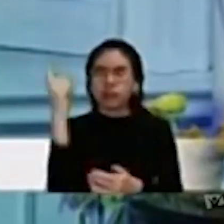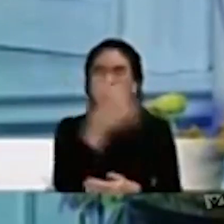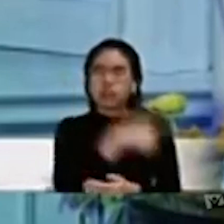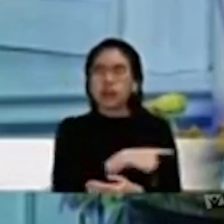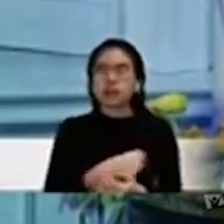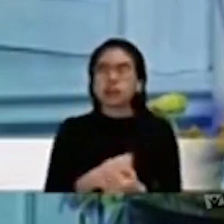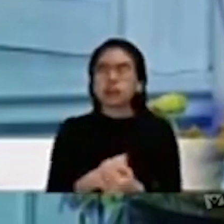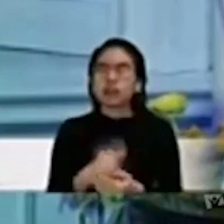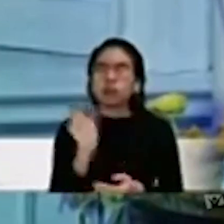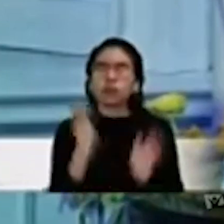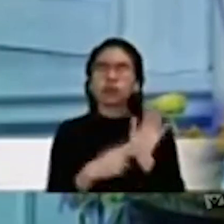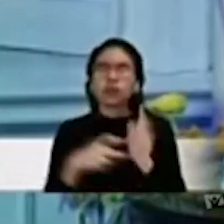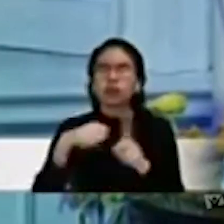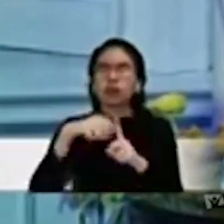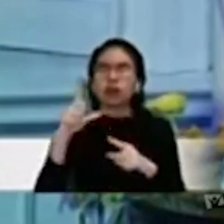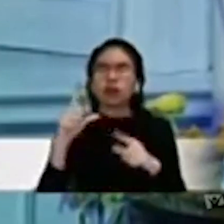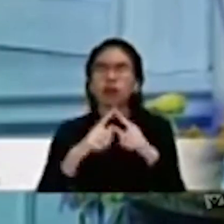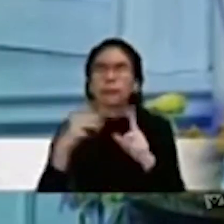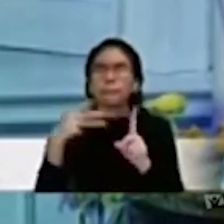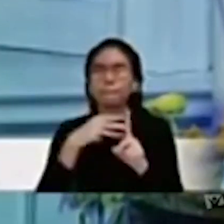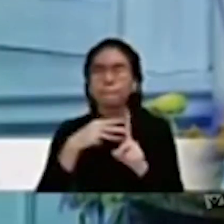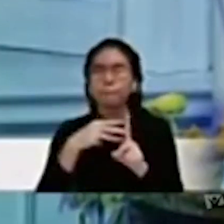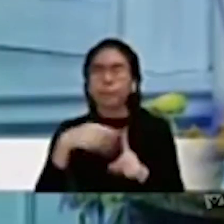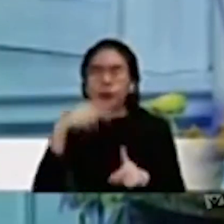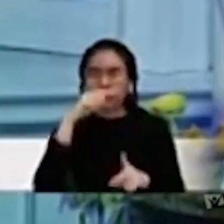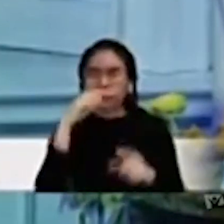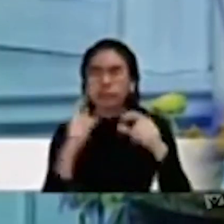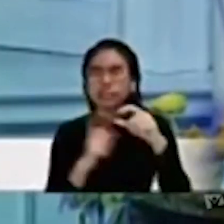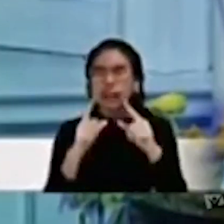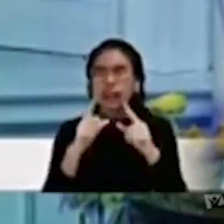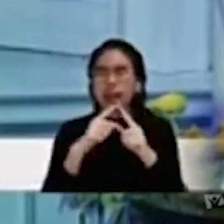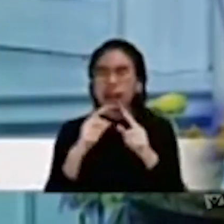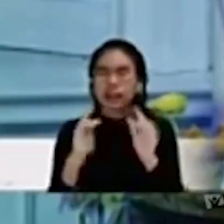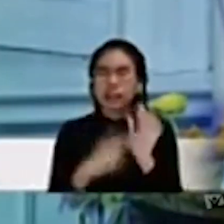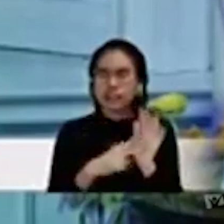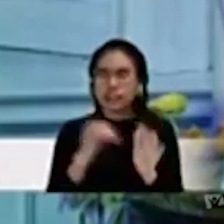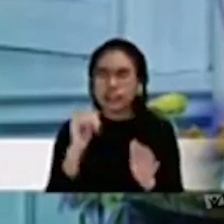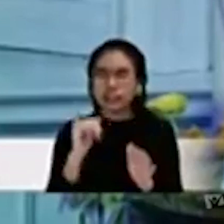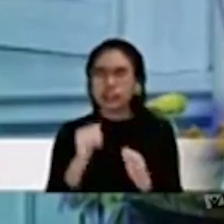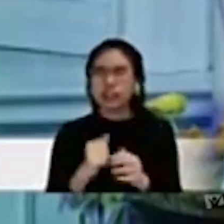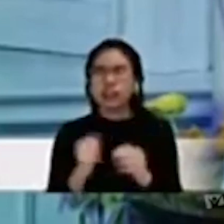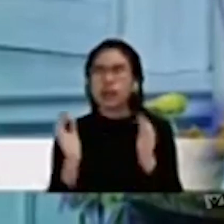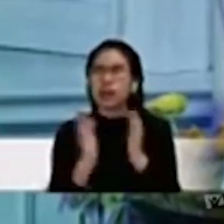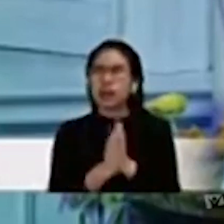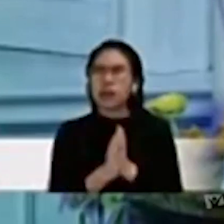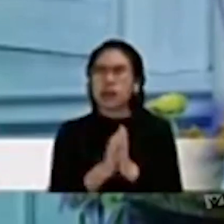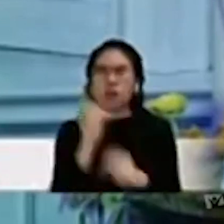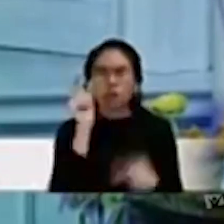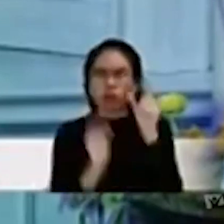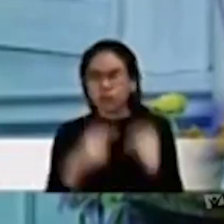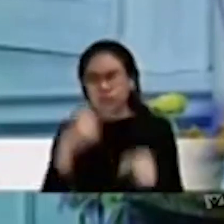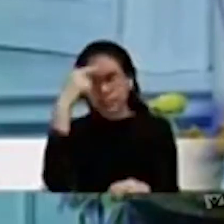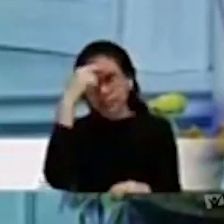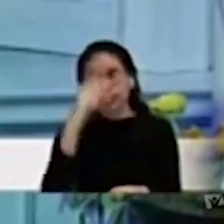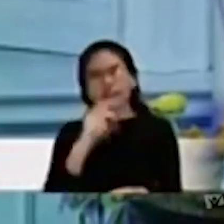Gosal, Bapak Tambanon, dan semua pasien-pasien yang lain yang hamba-Mu tidak sempat sebutkan satu persatu. Tolong